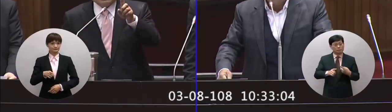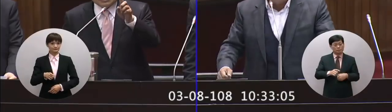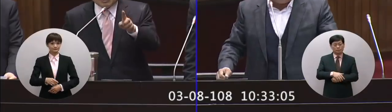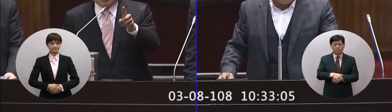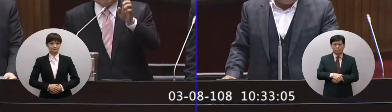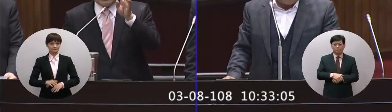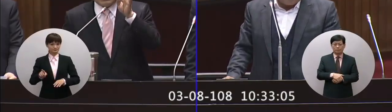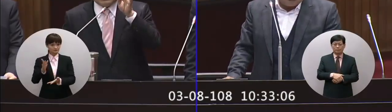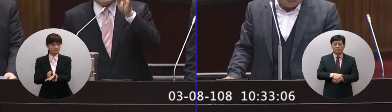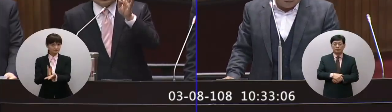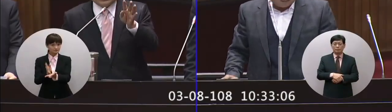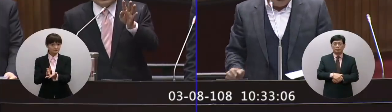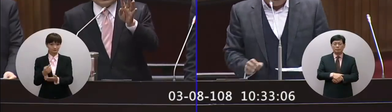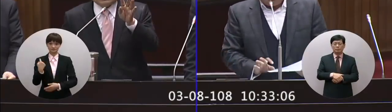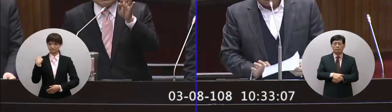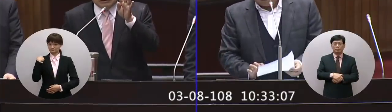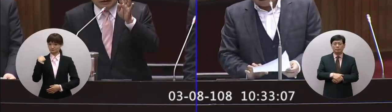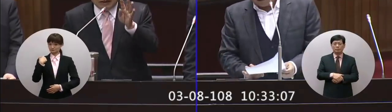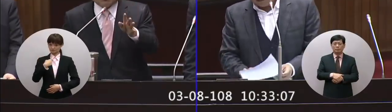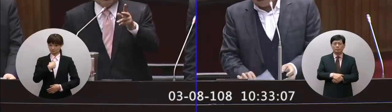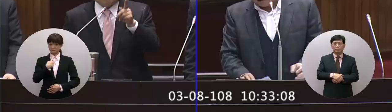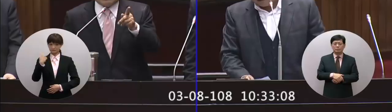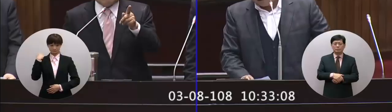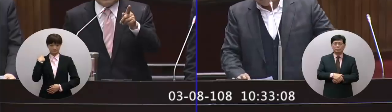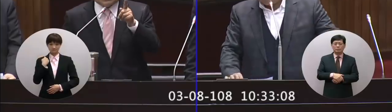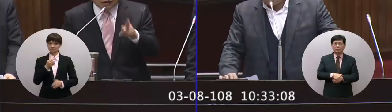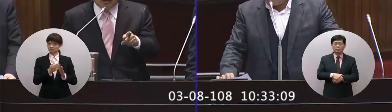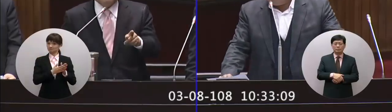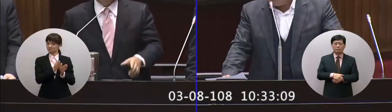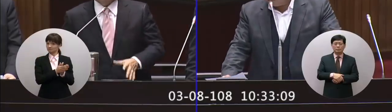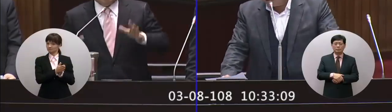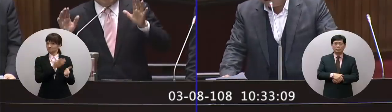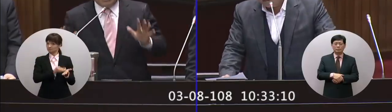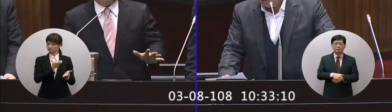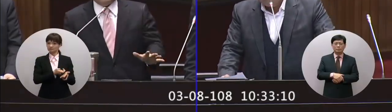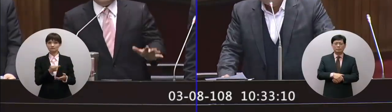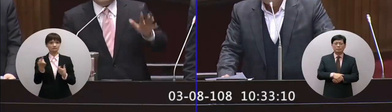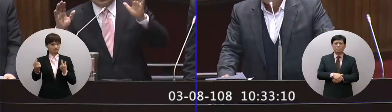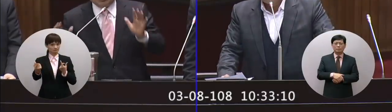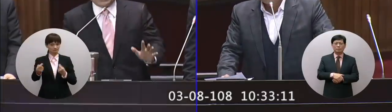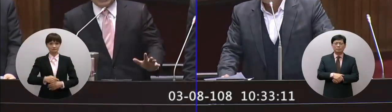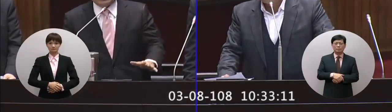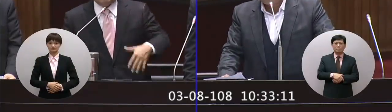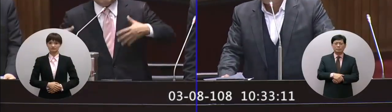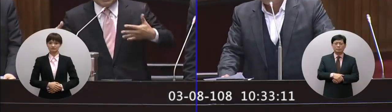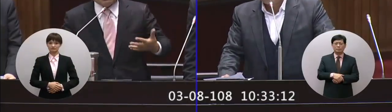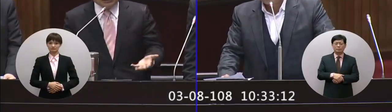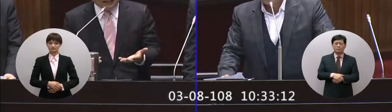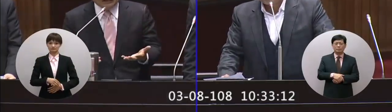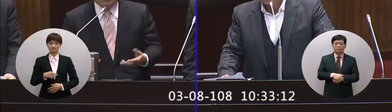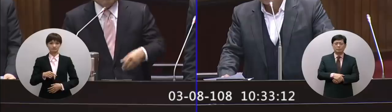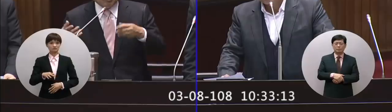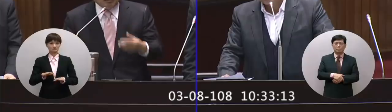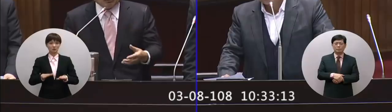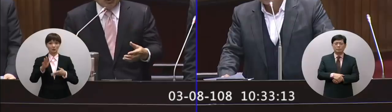讲的，你今嘛讲的，都啊跟我昨天的要求都啊同款，就是讲唔通让伊因为安尼袂当